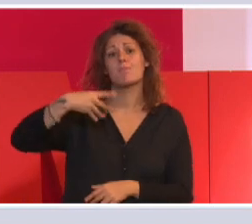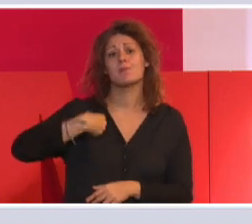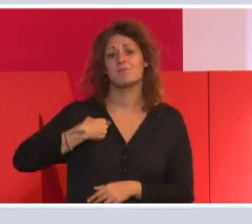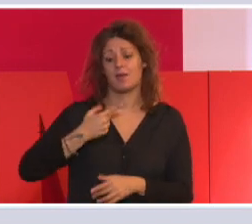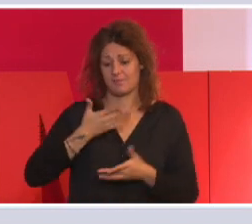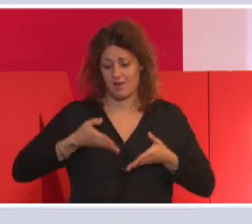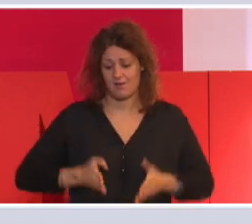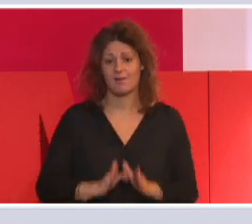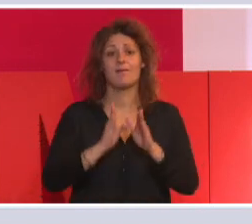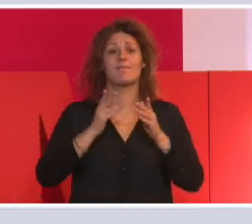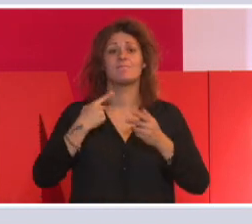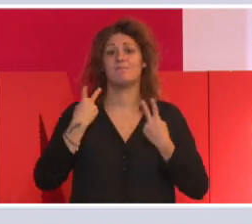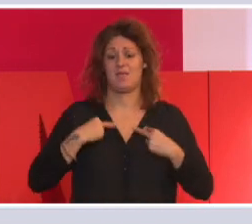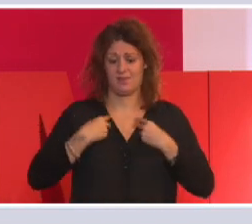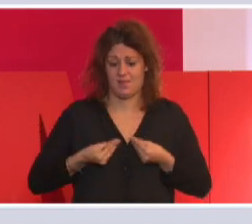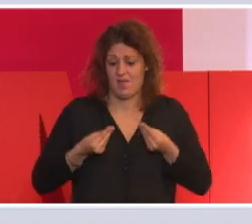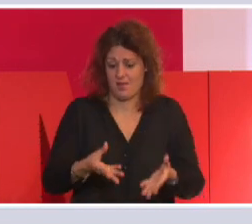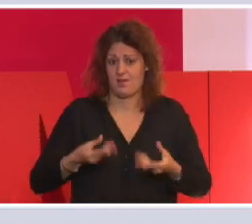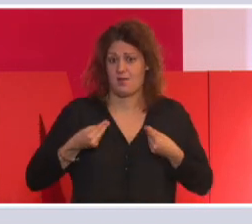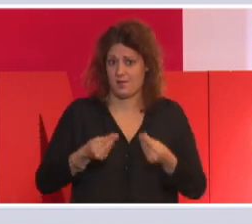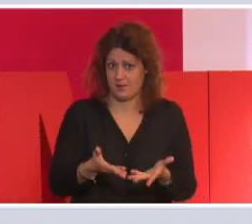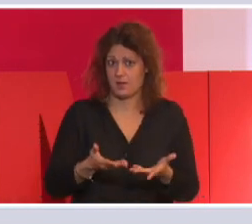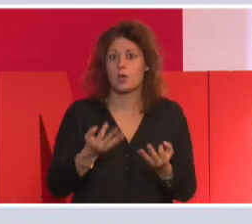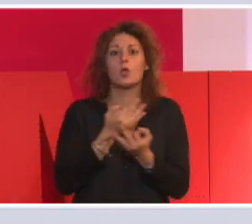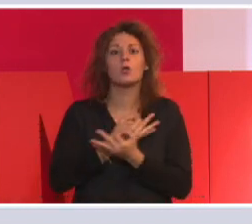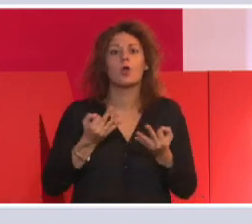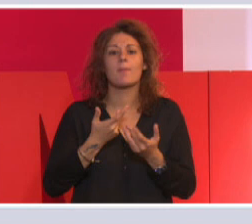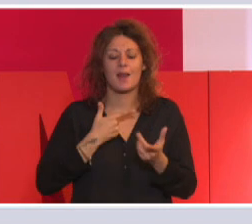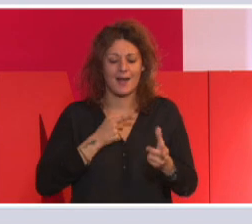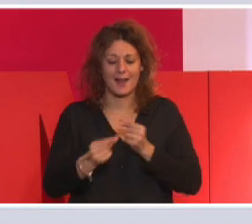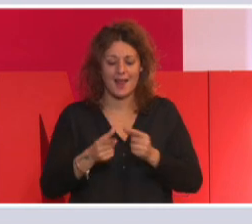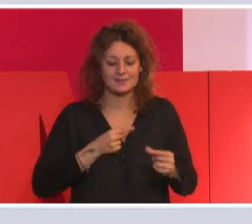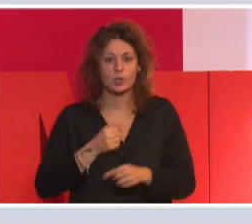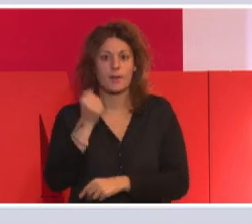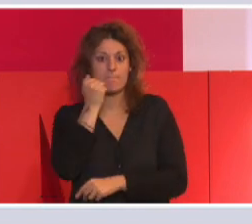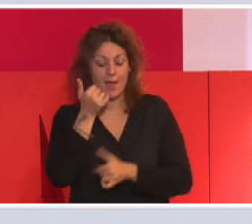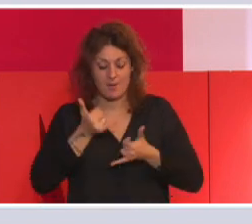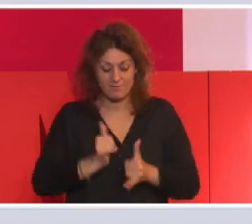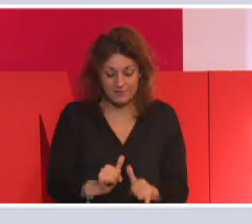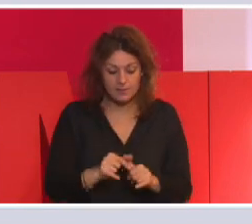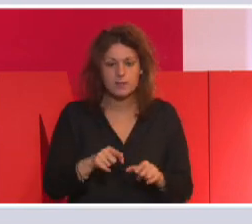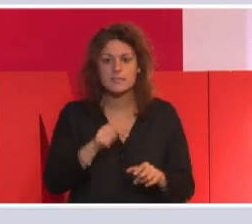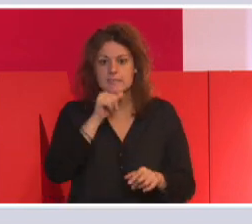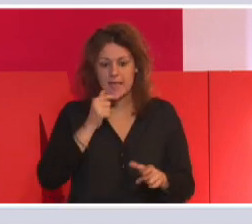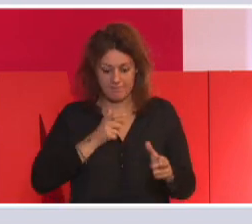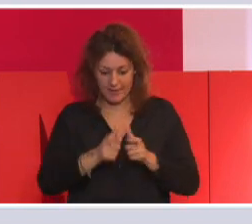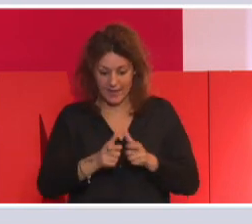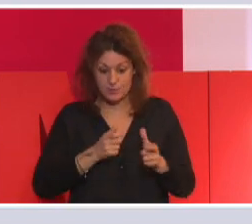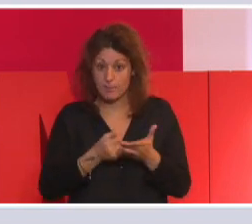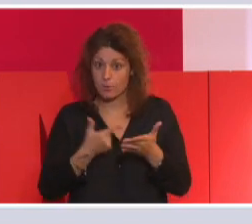tra la madre e la prole e fondamentale alla sopravvivenza della prole stessa quindi è fondamentale